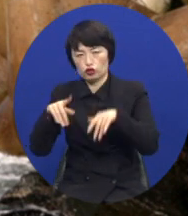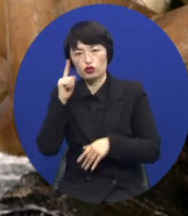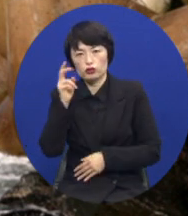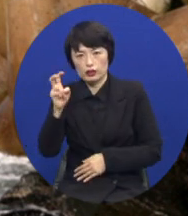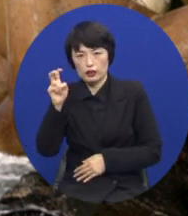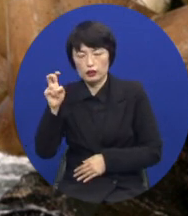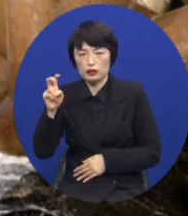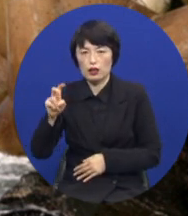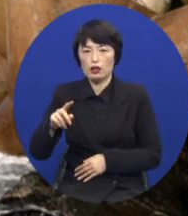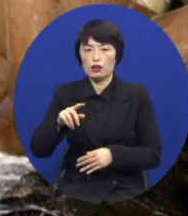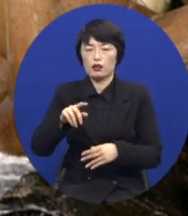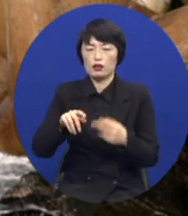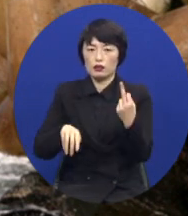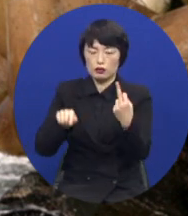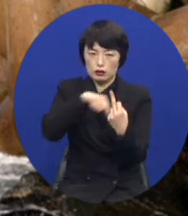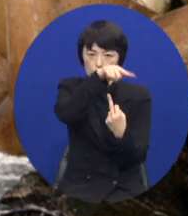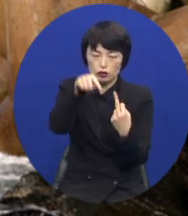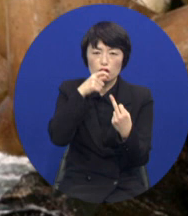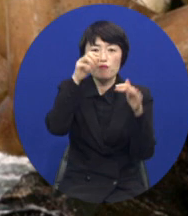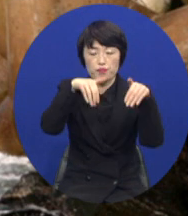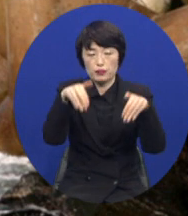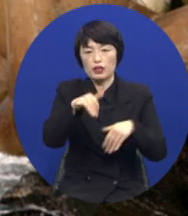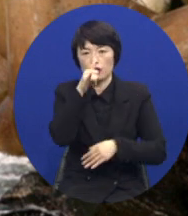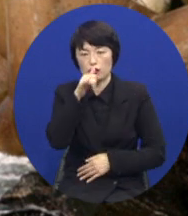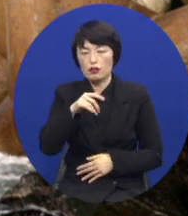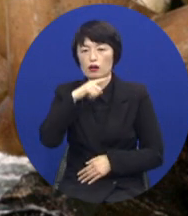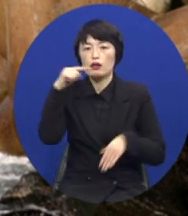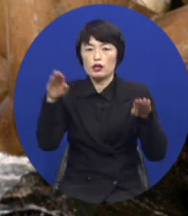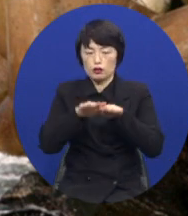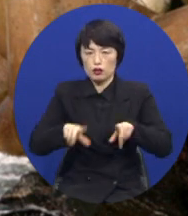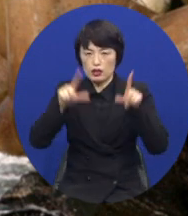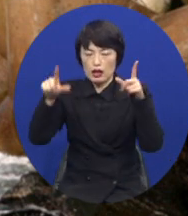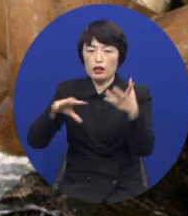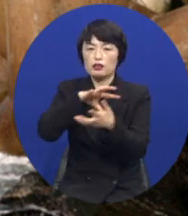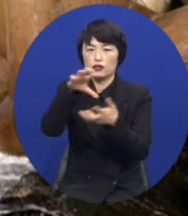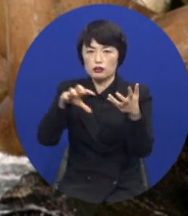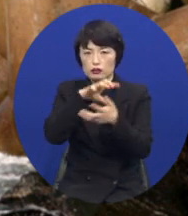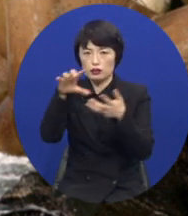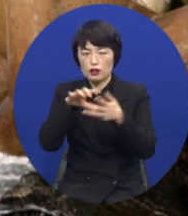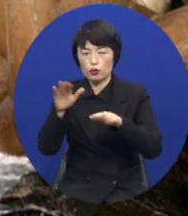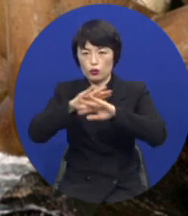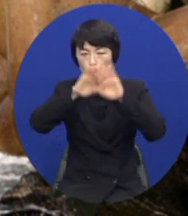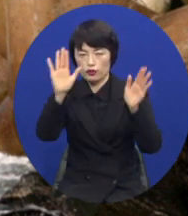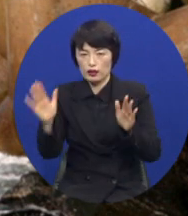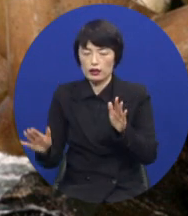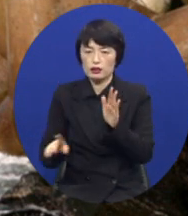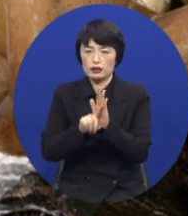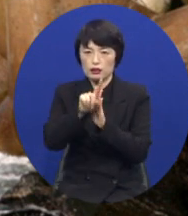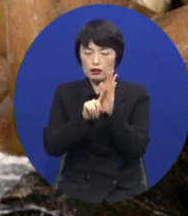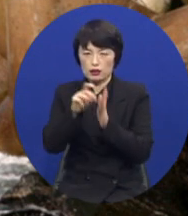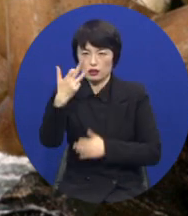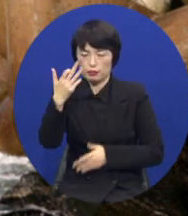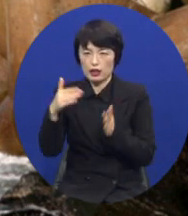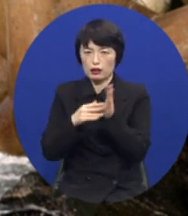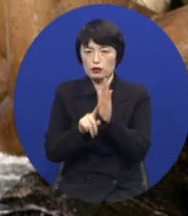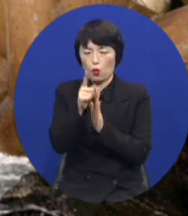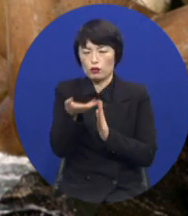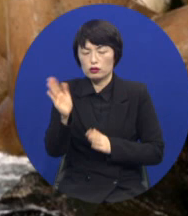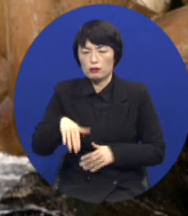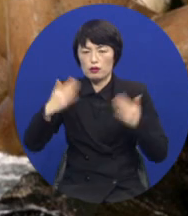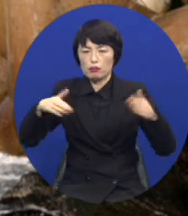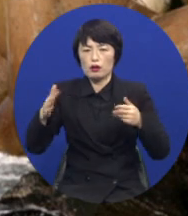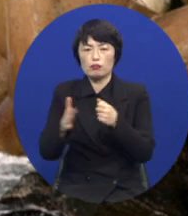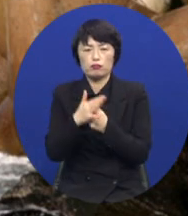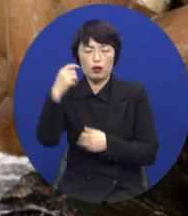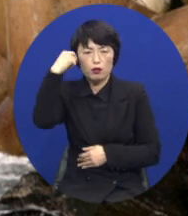떨어지는 곳이 있겠습니다 일요일은 대체로 흐릴 됐고 하나 끼워 18도 까지 오르겠지만 바람이 강해서 체감온도는 떨어지겠습니다